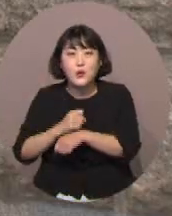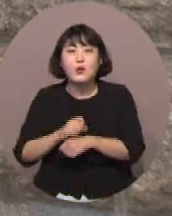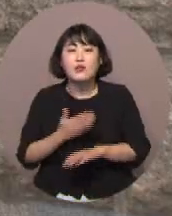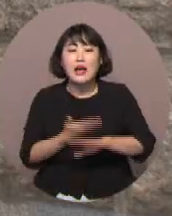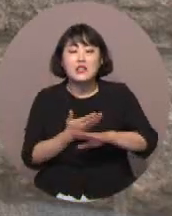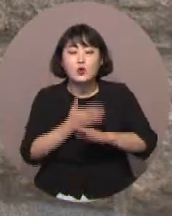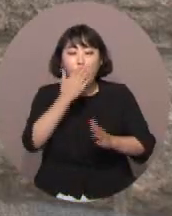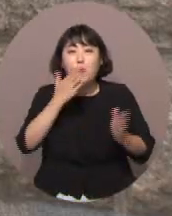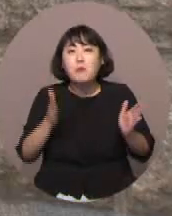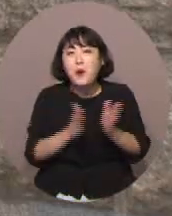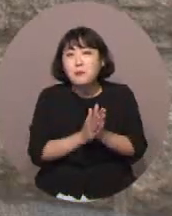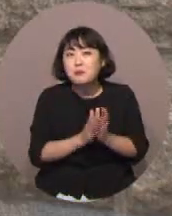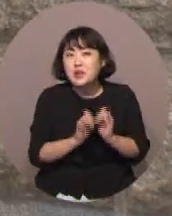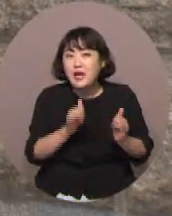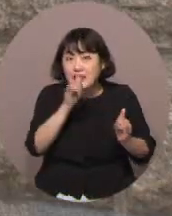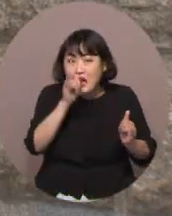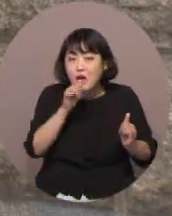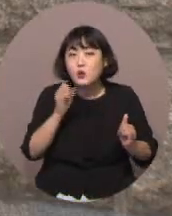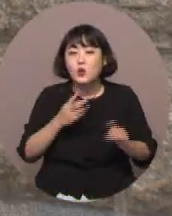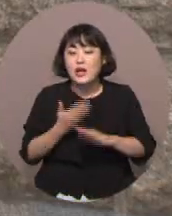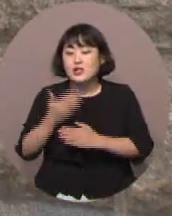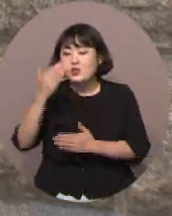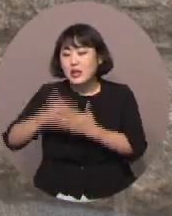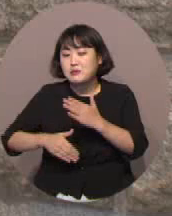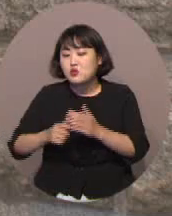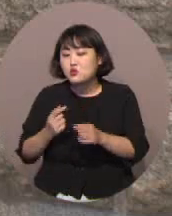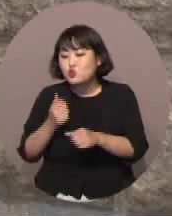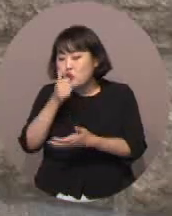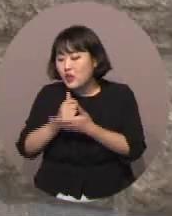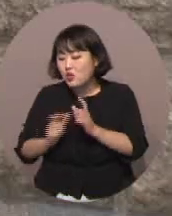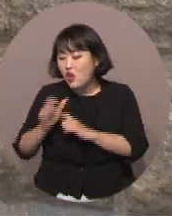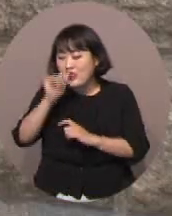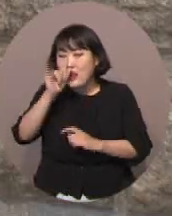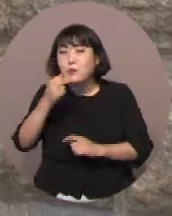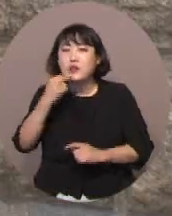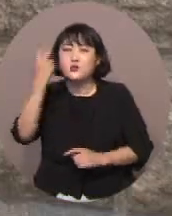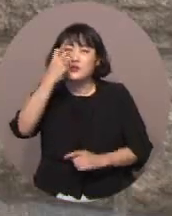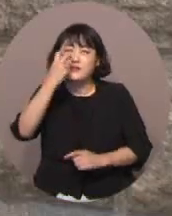또 다른 여죄를 파악하는 데 수사를 집중하고 있습니다. MBC 뉴스 김지혜입니다.